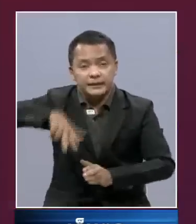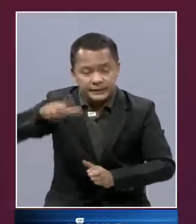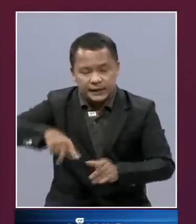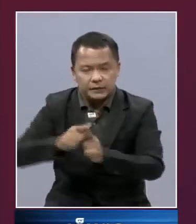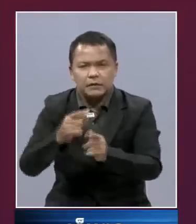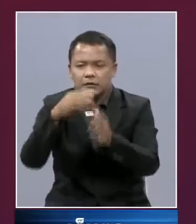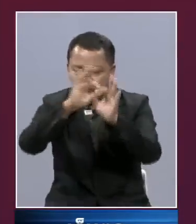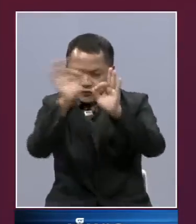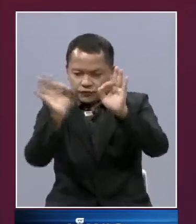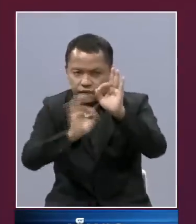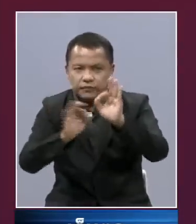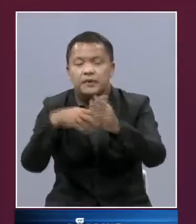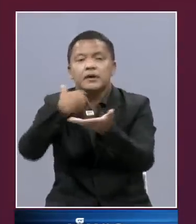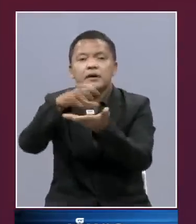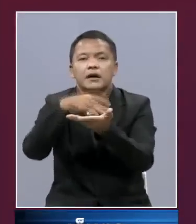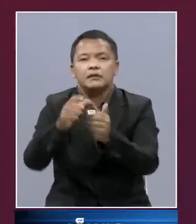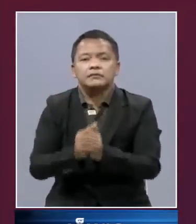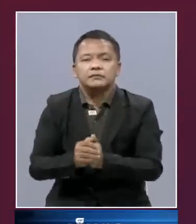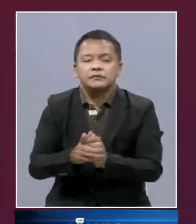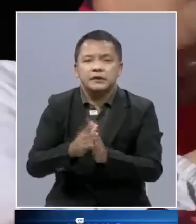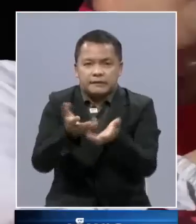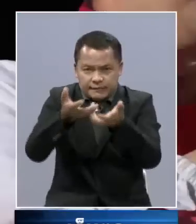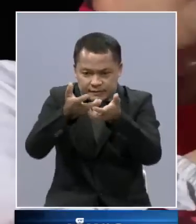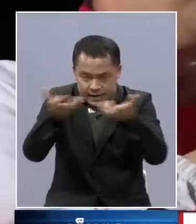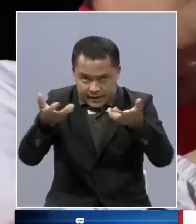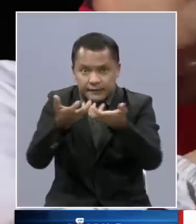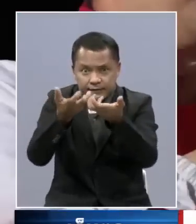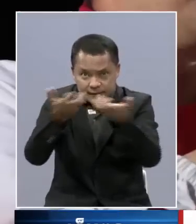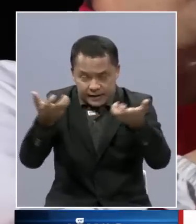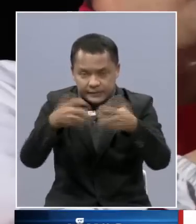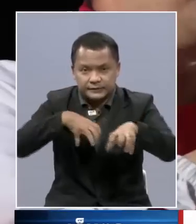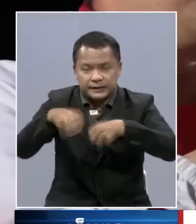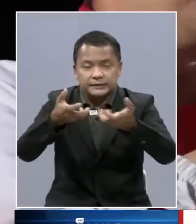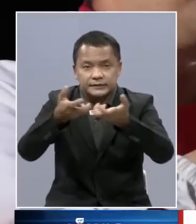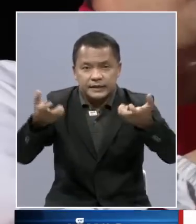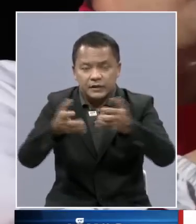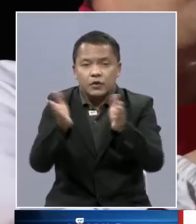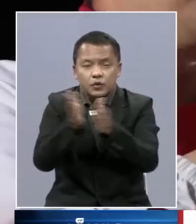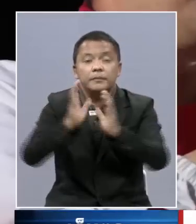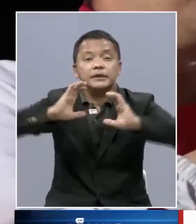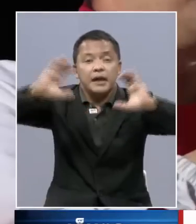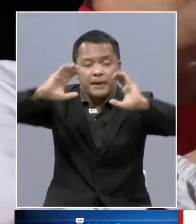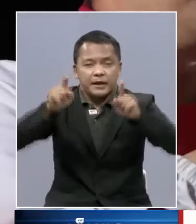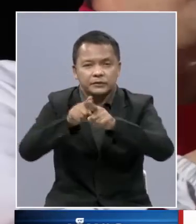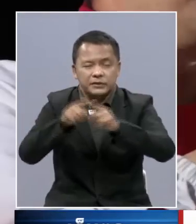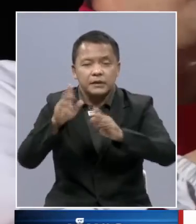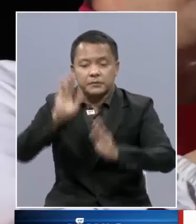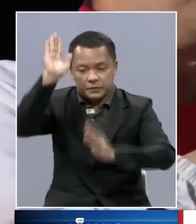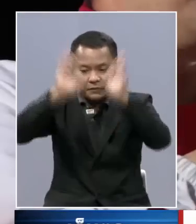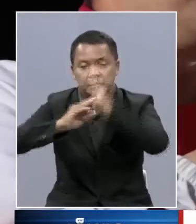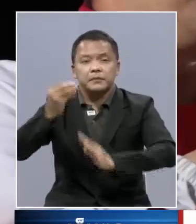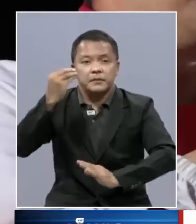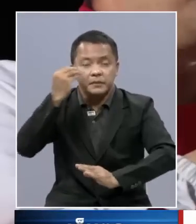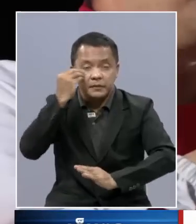ก็ทวิตข้อความผ่านทางทวิตเตอร์ครับคือต้องแยกเป็นคนละประเด็นนะครับในเรื่องของการที่จะร่วมรัฐบาลเรื่องที่จะโหวตให้คุณพิธ